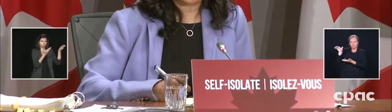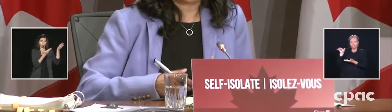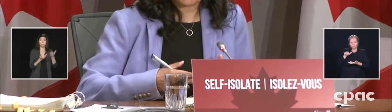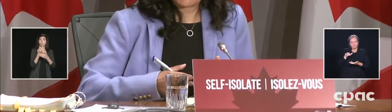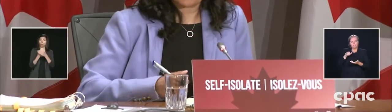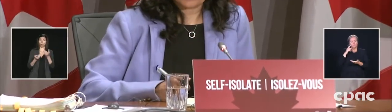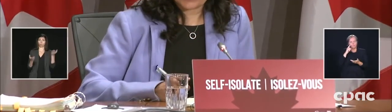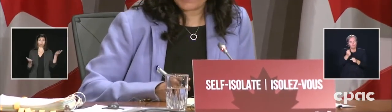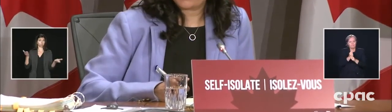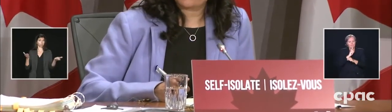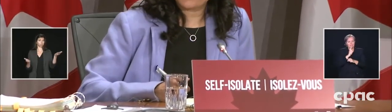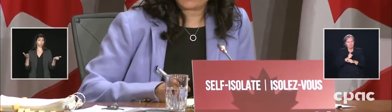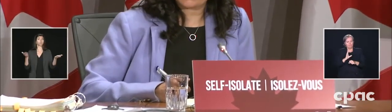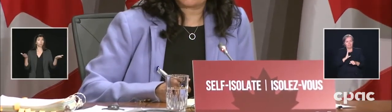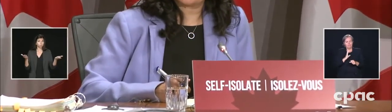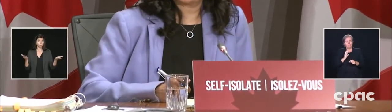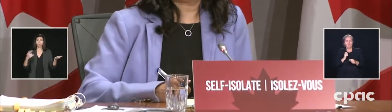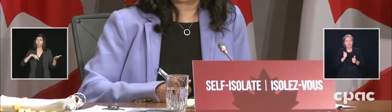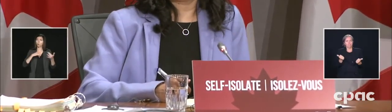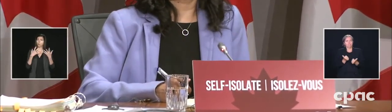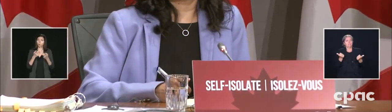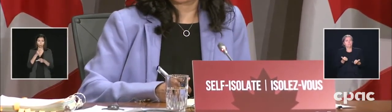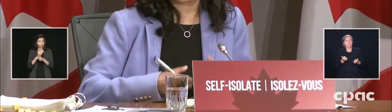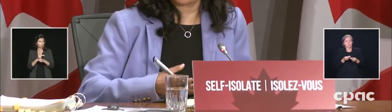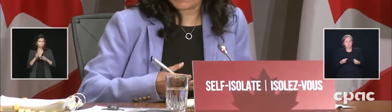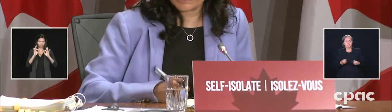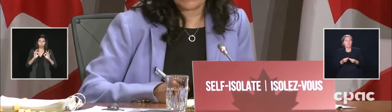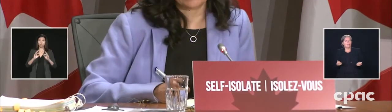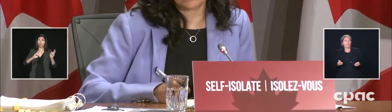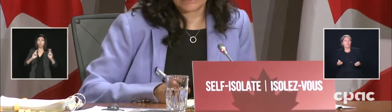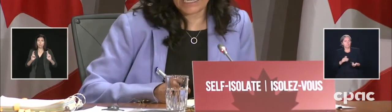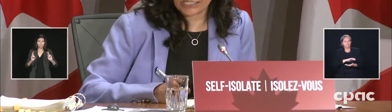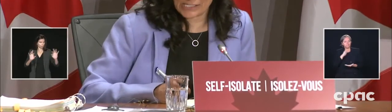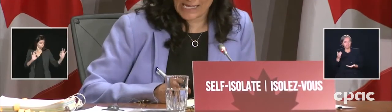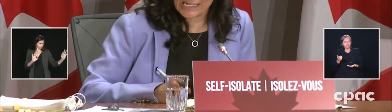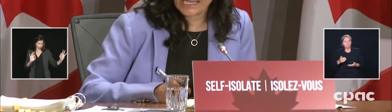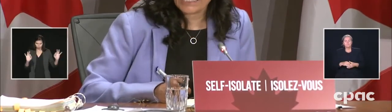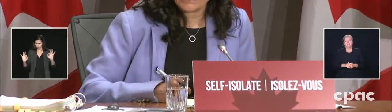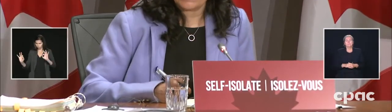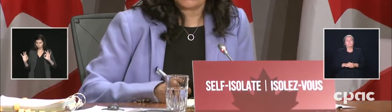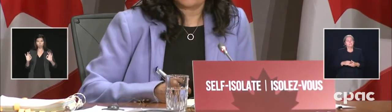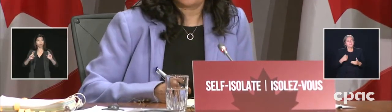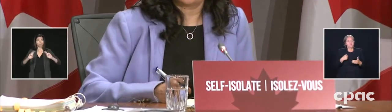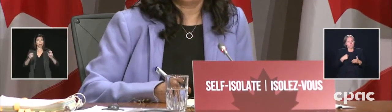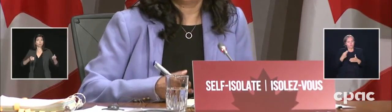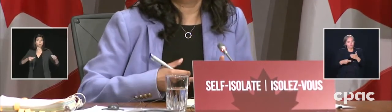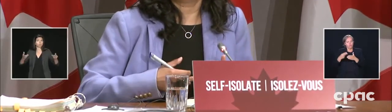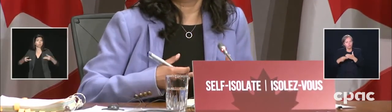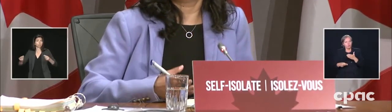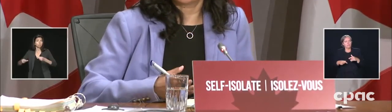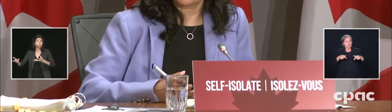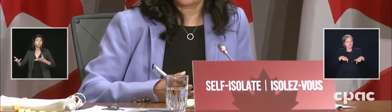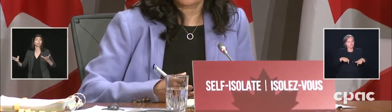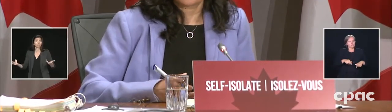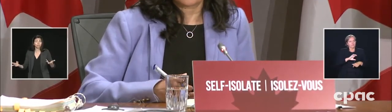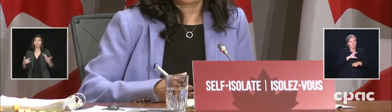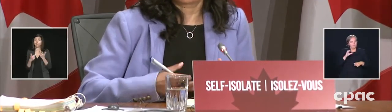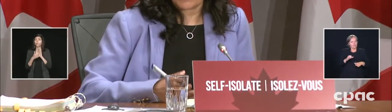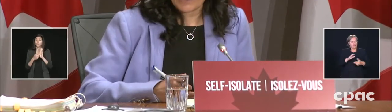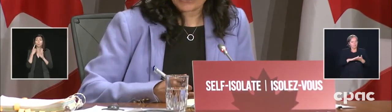Et nous avons les contrats avec les fournisseurs domestiques et internationaux. Et nous